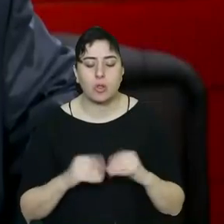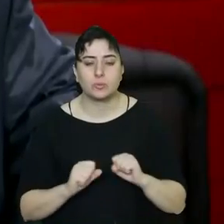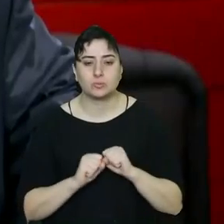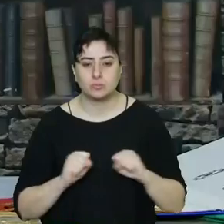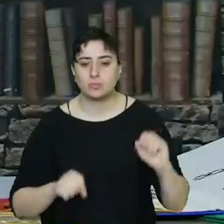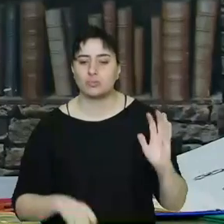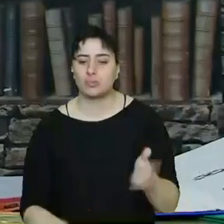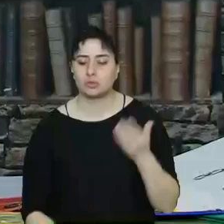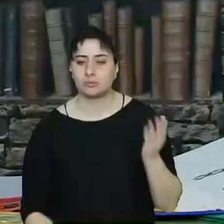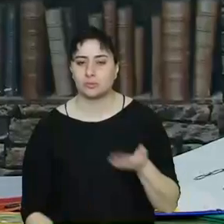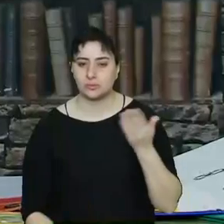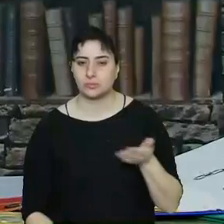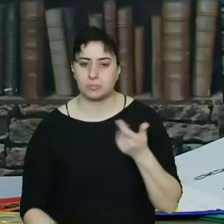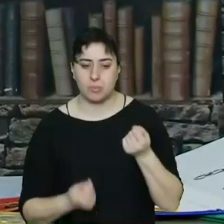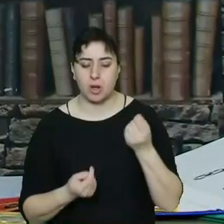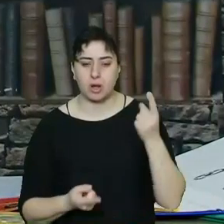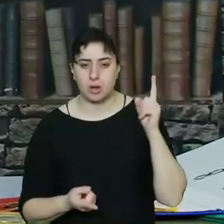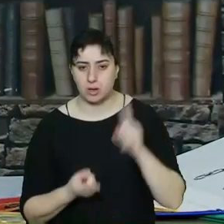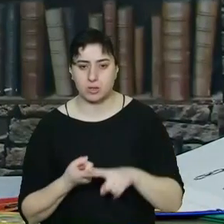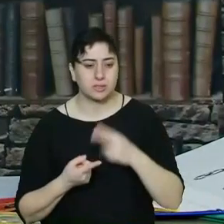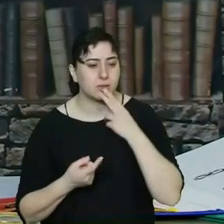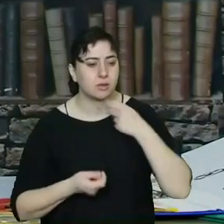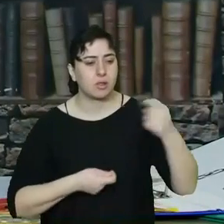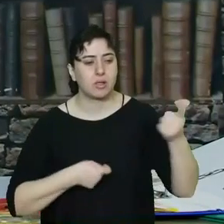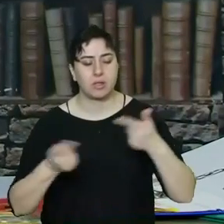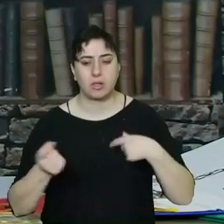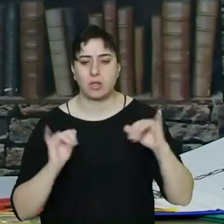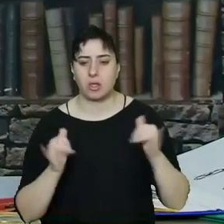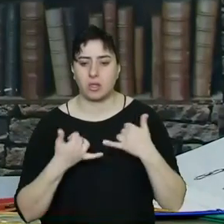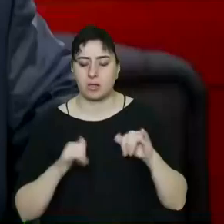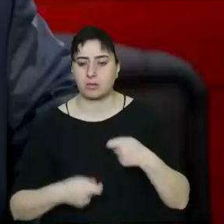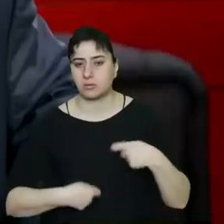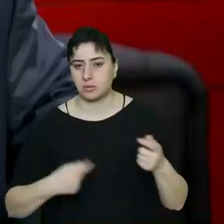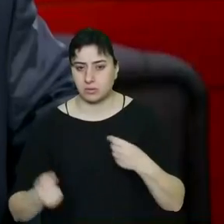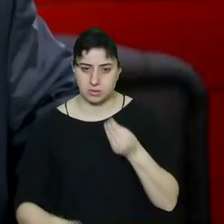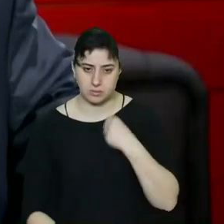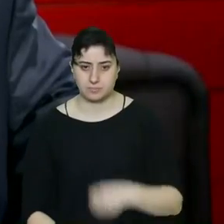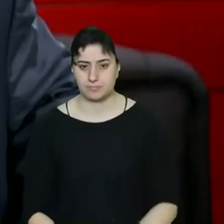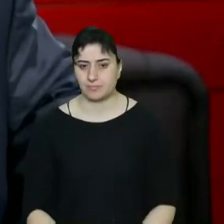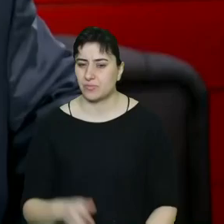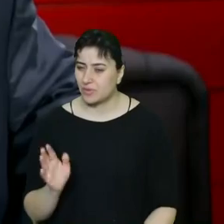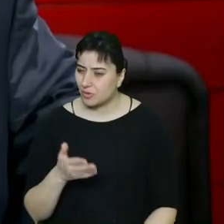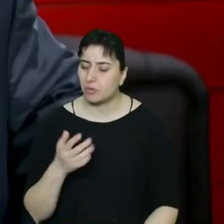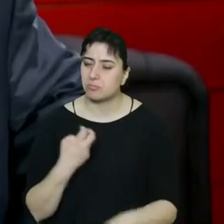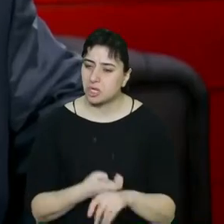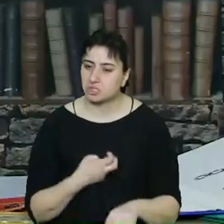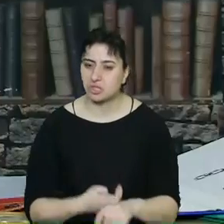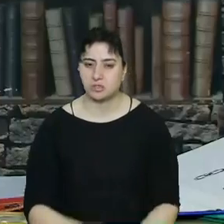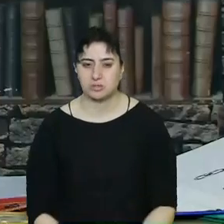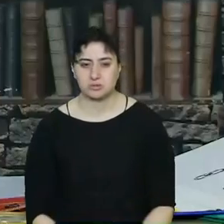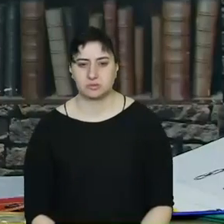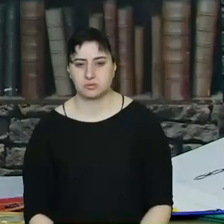Hep boşladım. Bütün parayı kızlara, eğlenceye ateşledim. Ah, ah